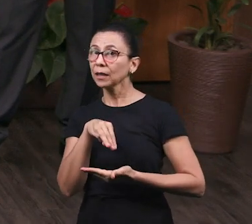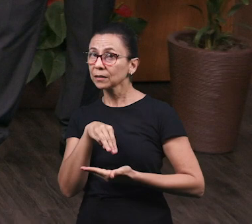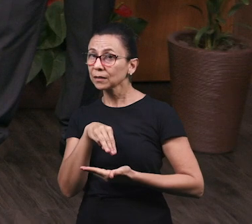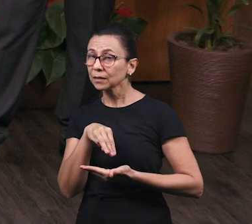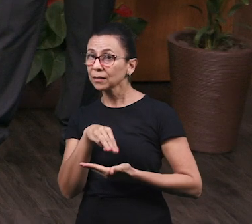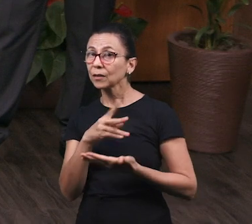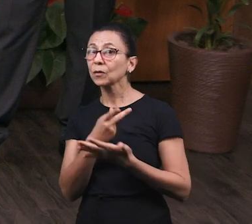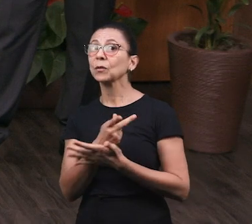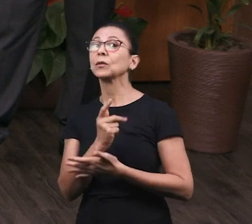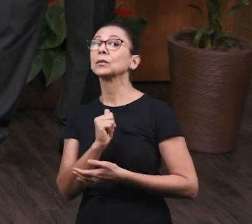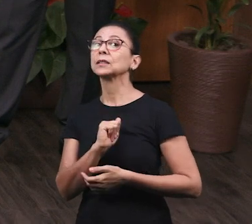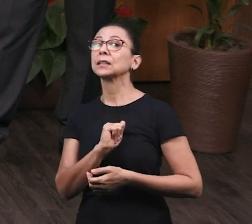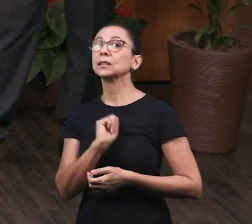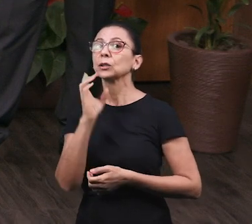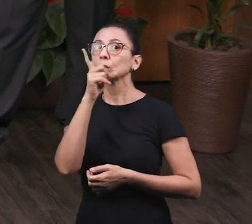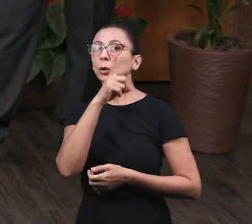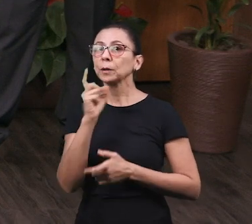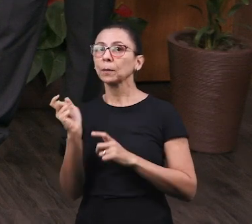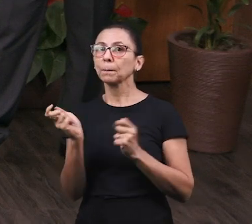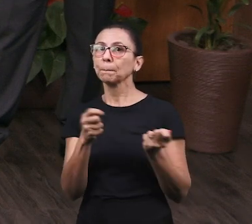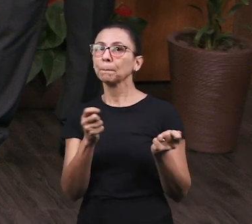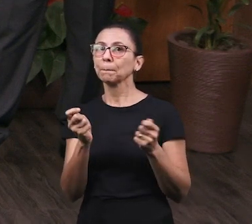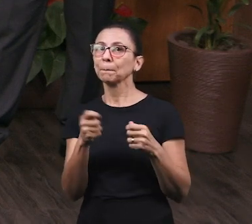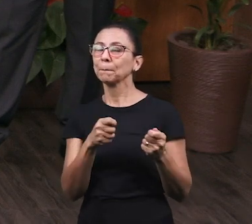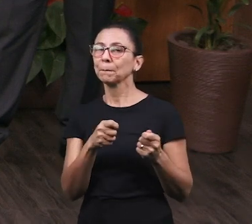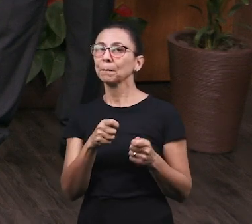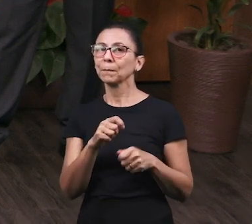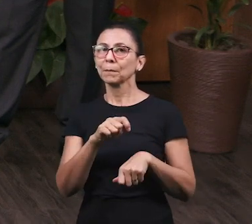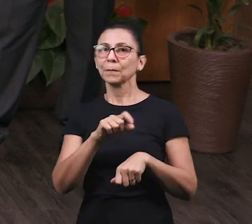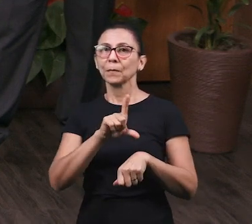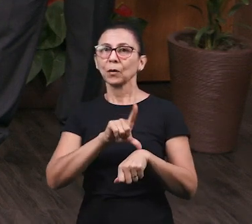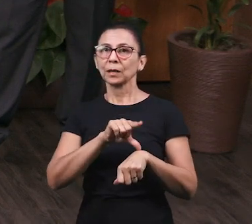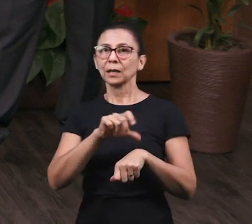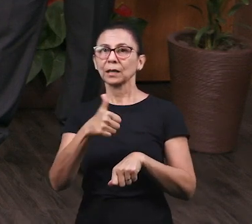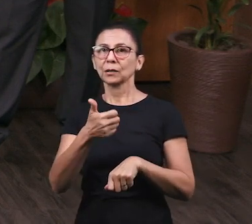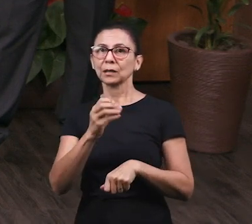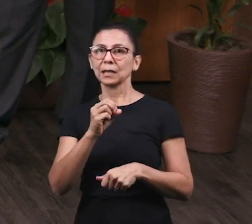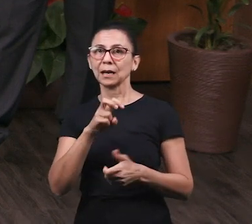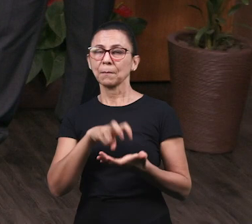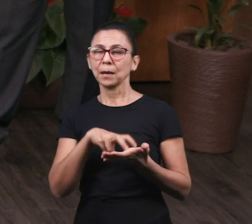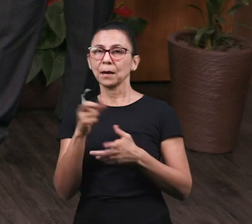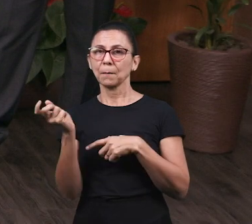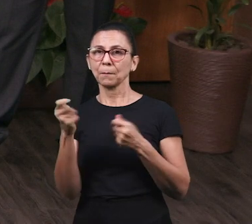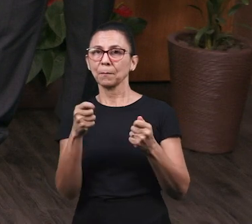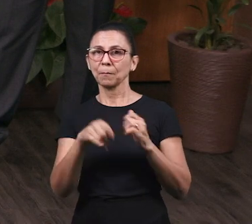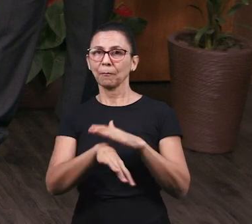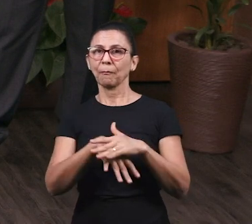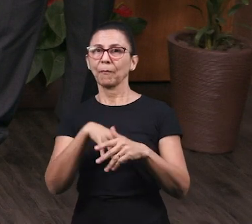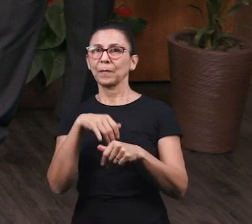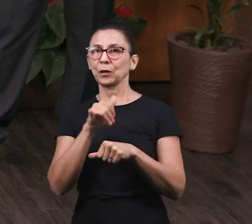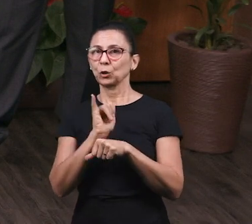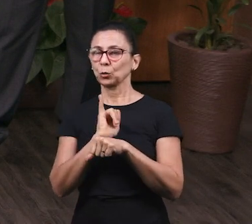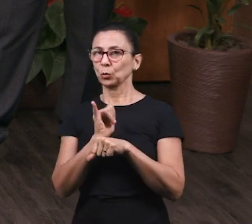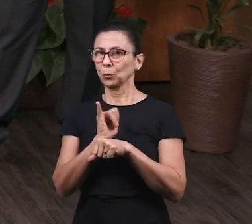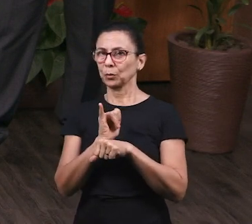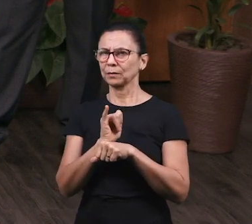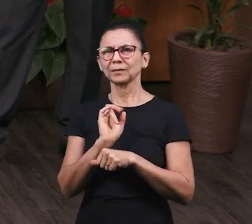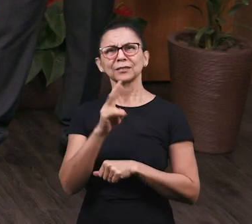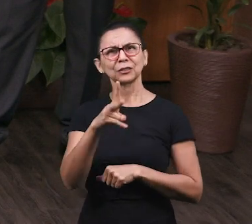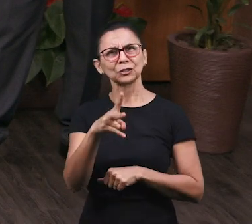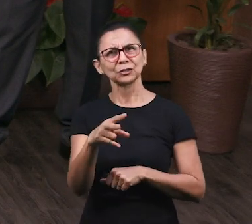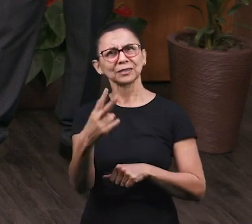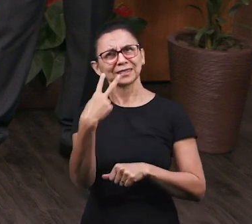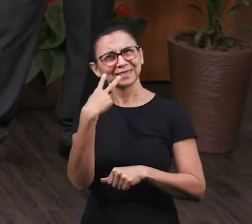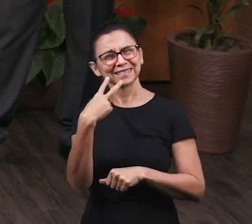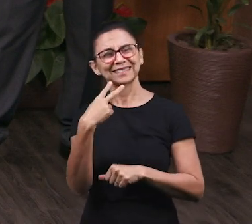qui se passe tous les dimanches à 10h du matin par notre canal YouTube. Continuez